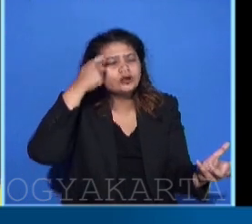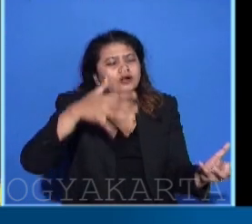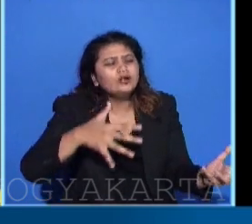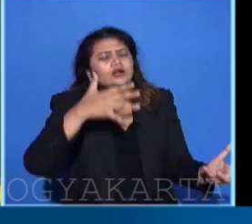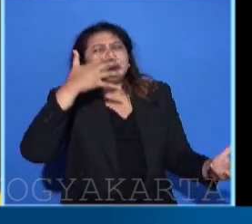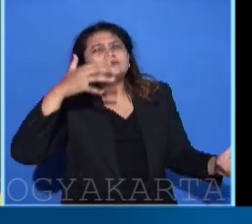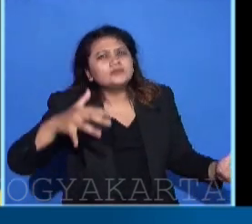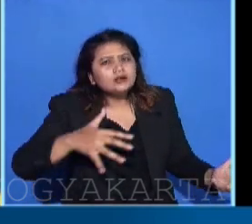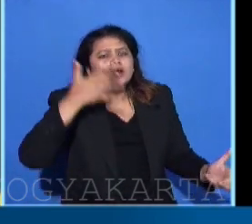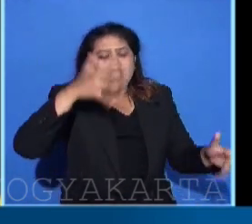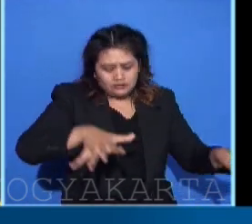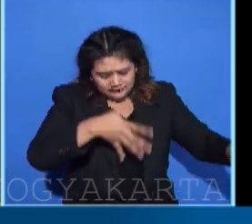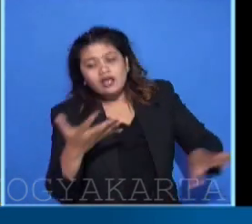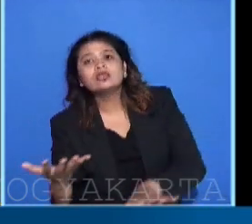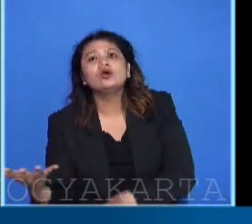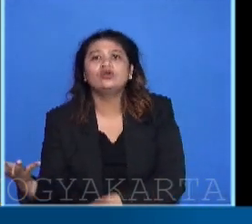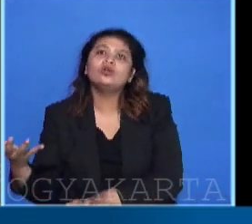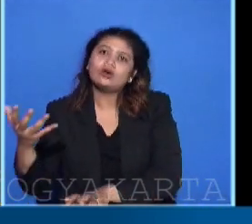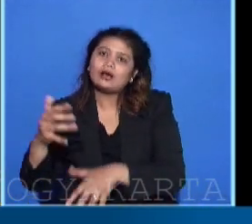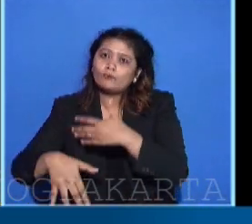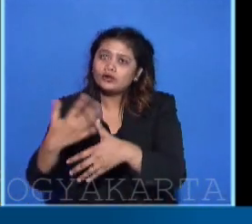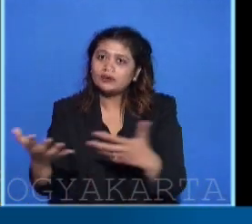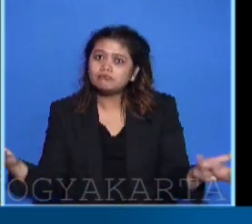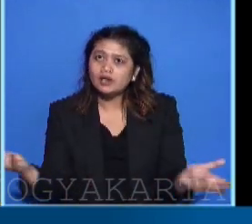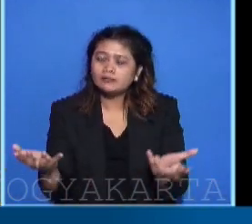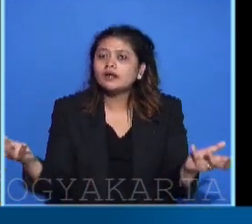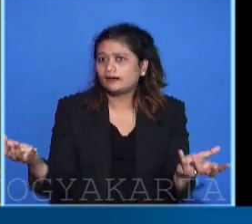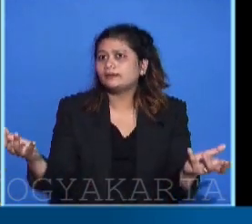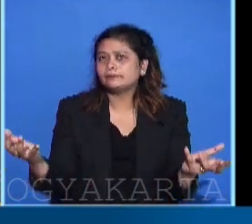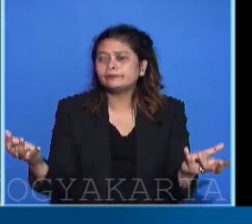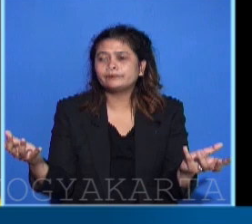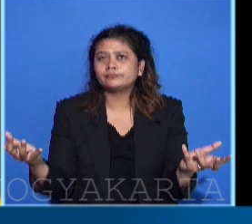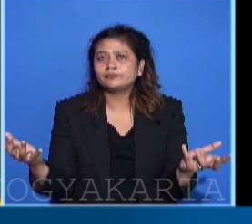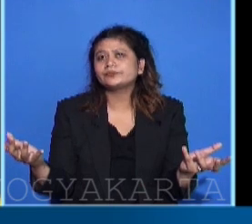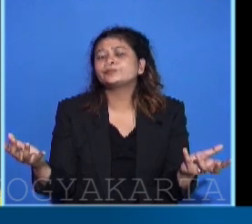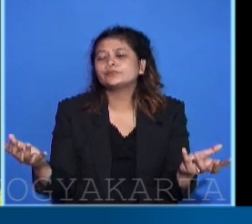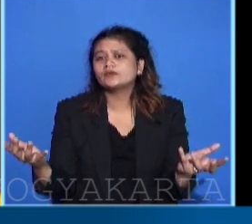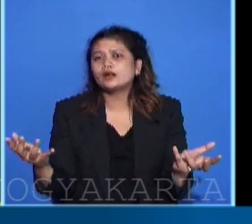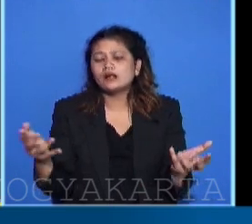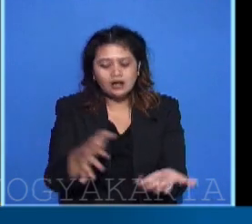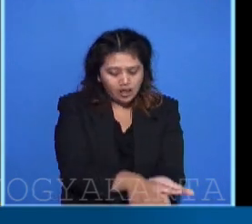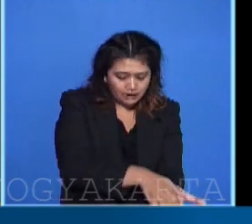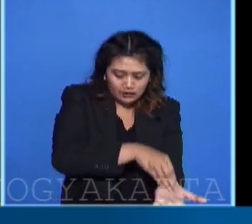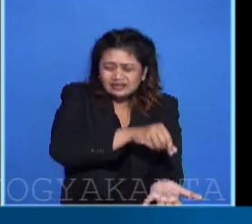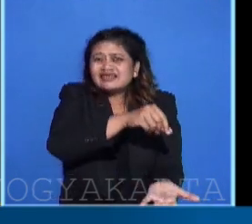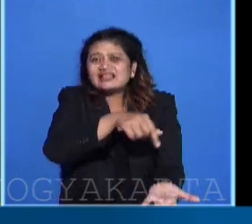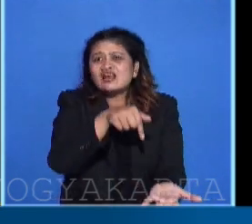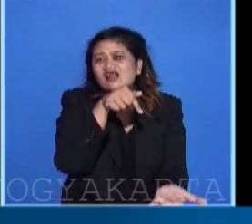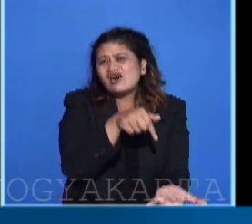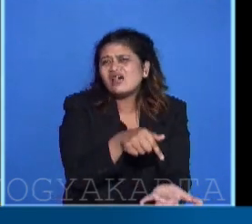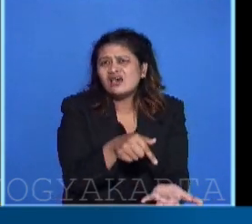kesulitan terjatuh dan eh di tanah yang